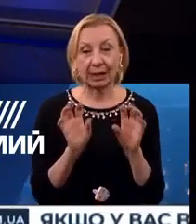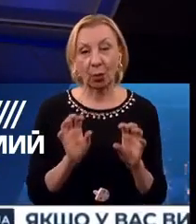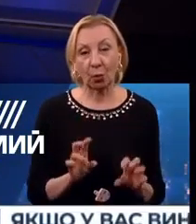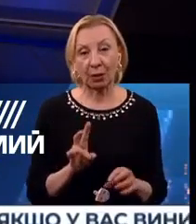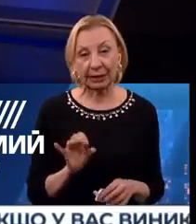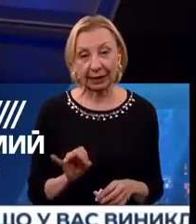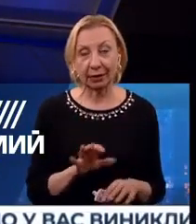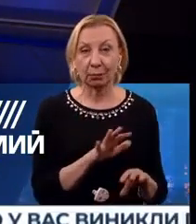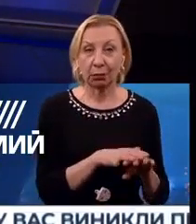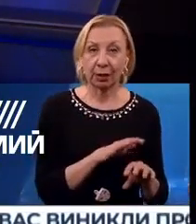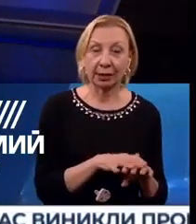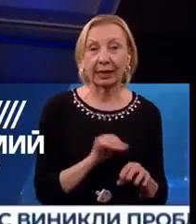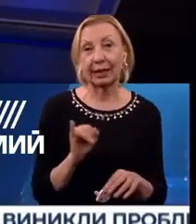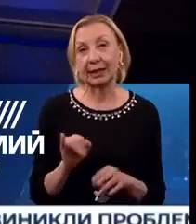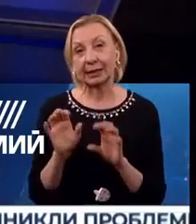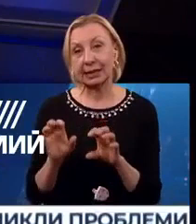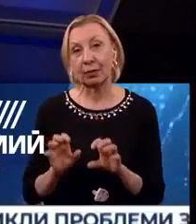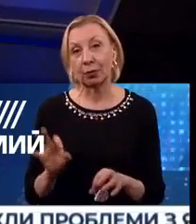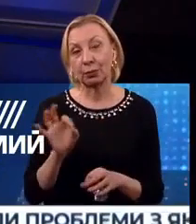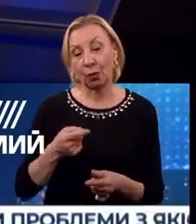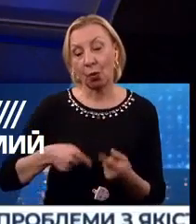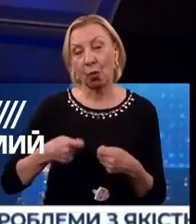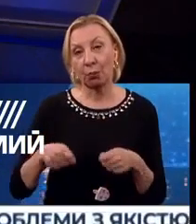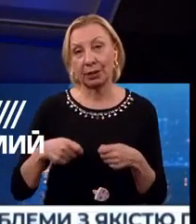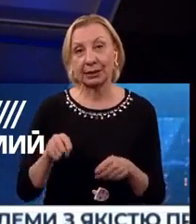знаєте, банки і закон про обіг